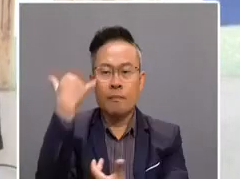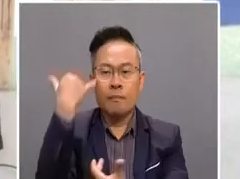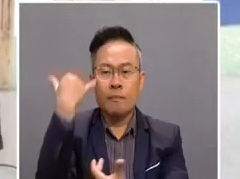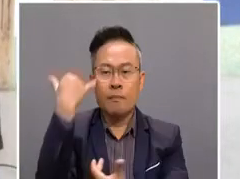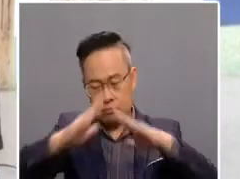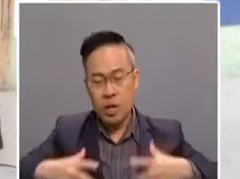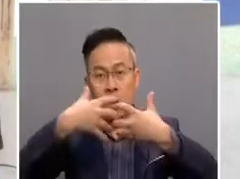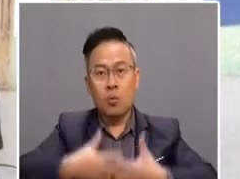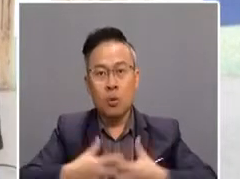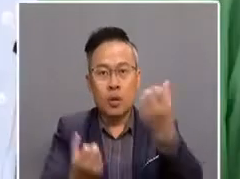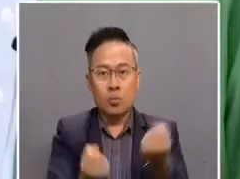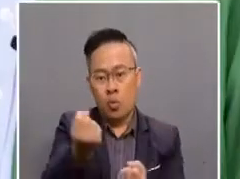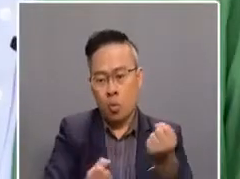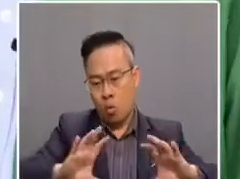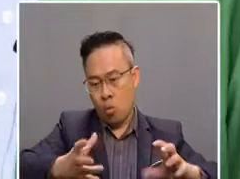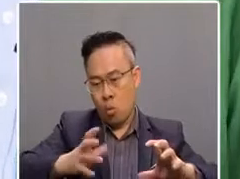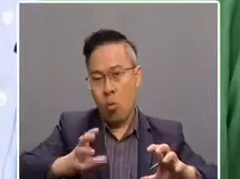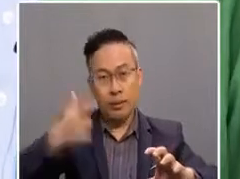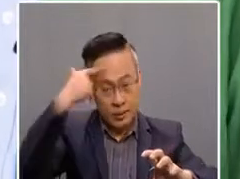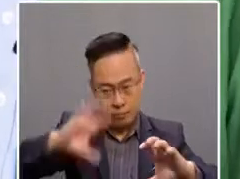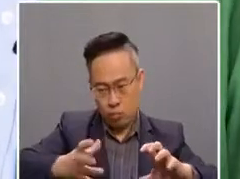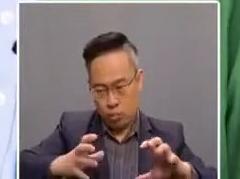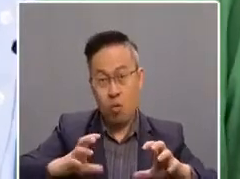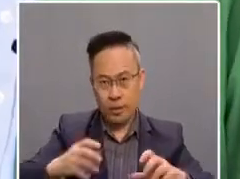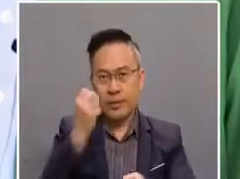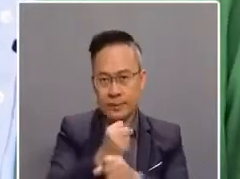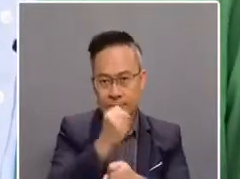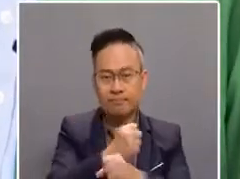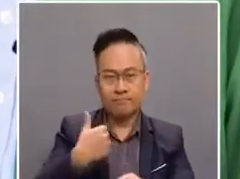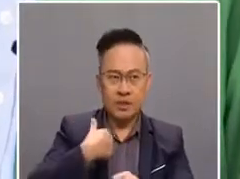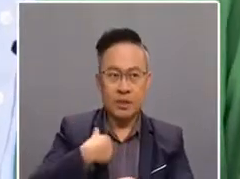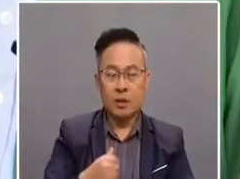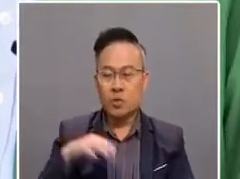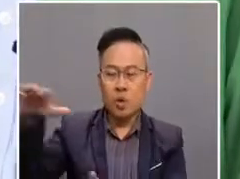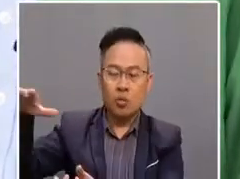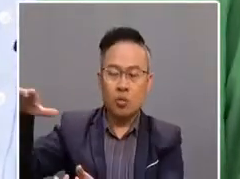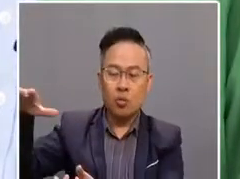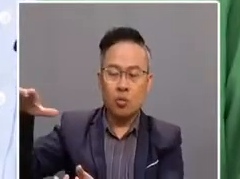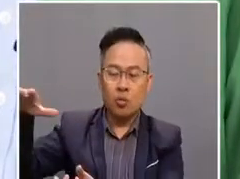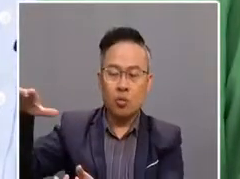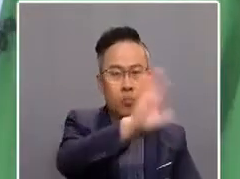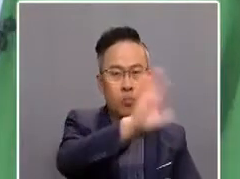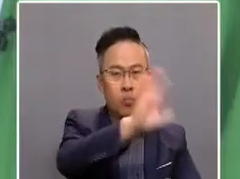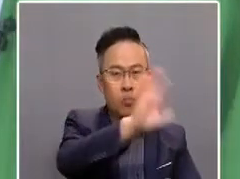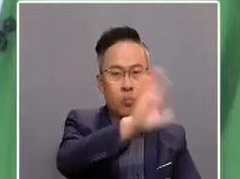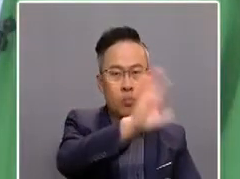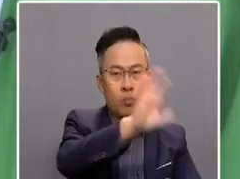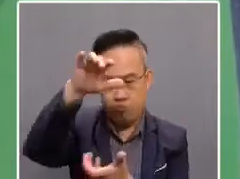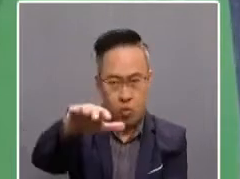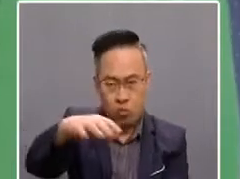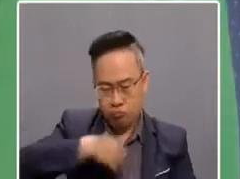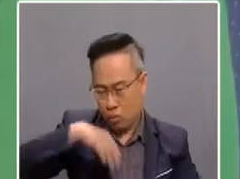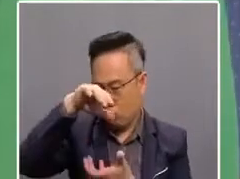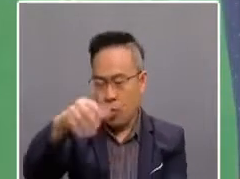ผลิตล้อรถยนต์โดยตรงเลยโดยไม่ต้องไปผ่านผู้โบรกเกอร์แล้ว คร ับอันนี้เรา